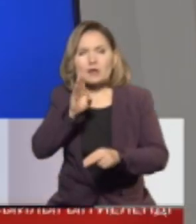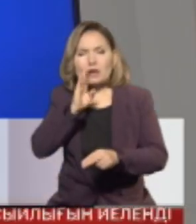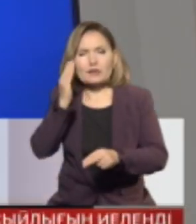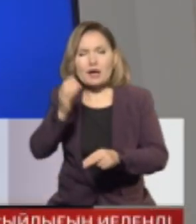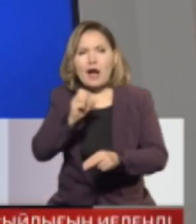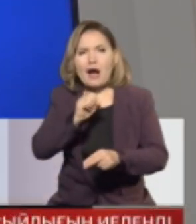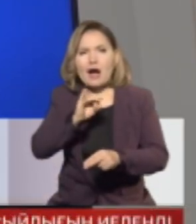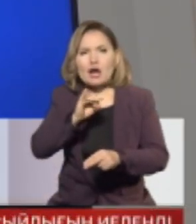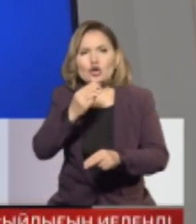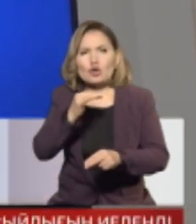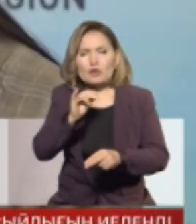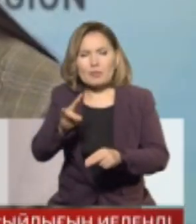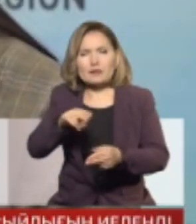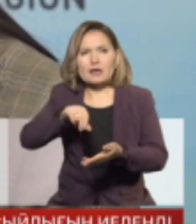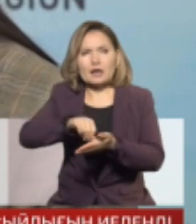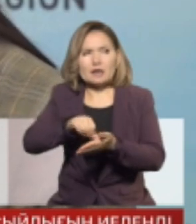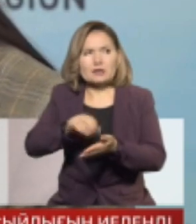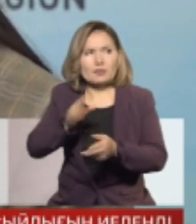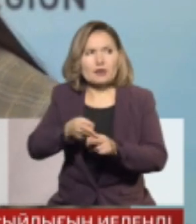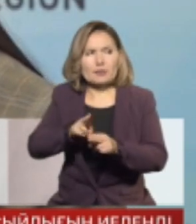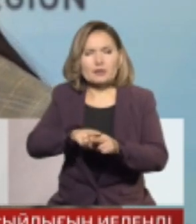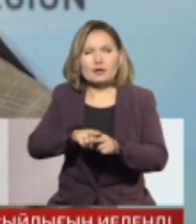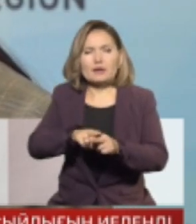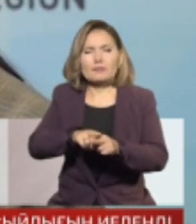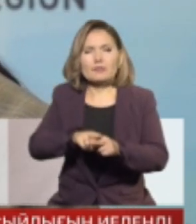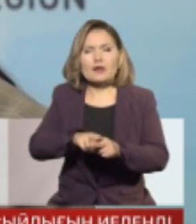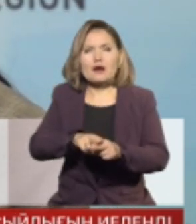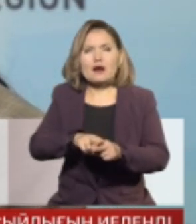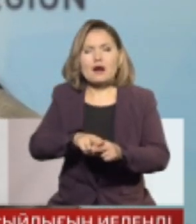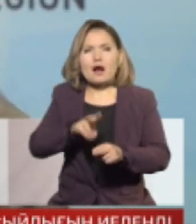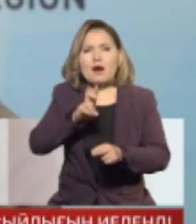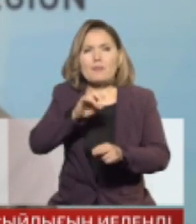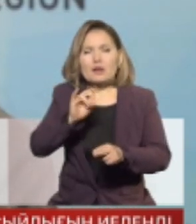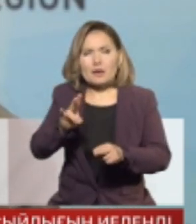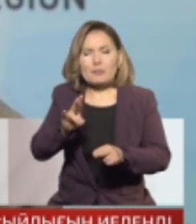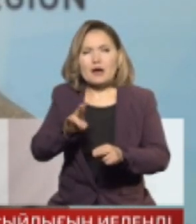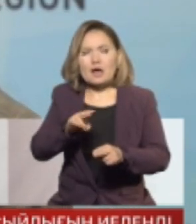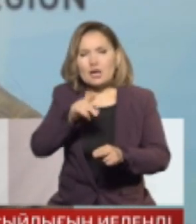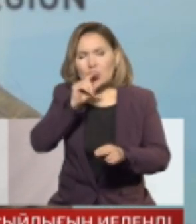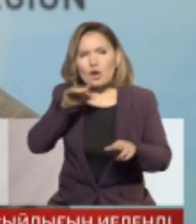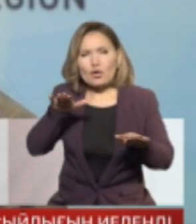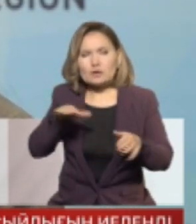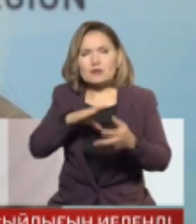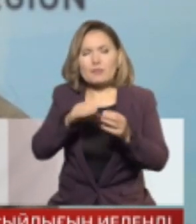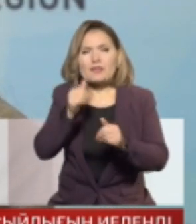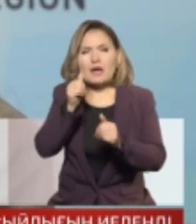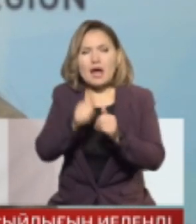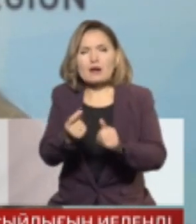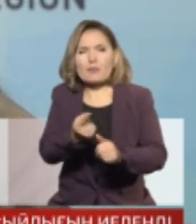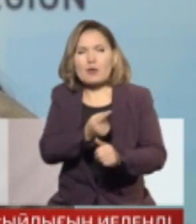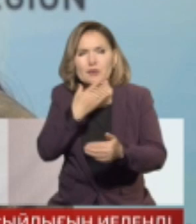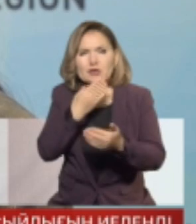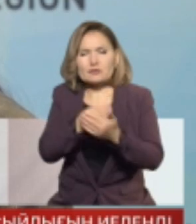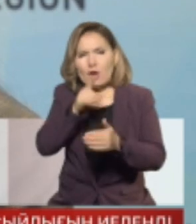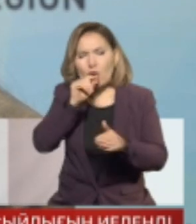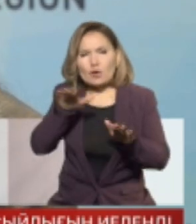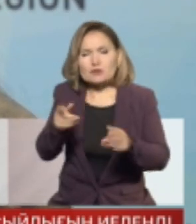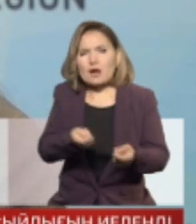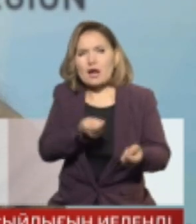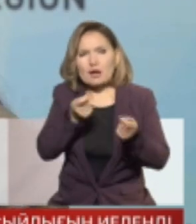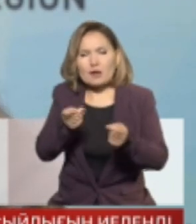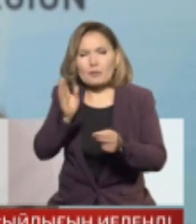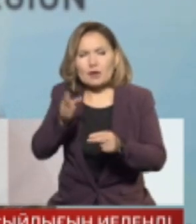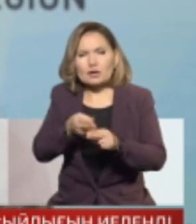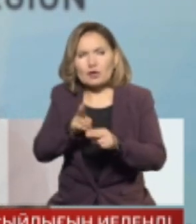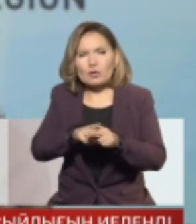да қатысады. Жалпы ол жерде балапан, тірнек құс дейтін әр бапкер өзінің бүркітін әкеп осы жарысқа қатысады. Ол жерде